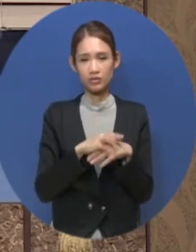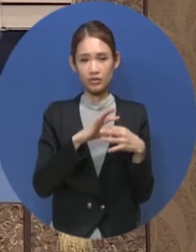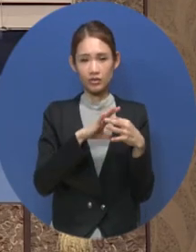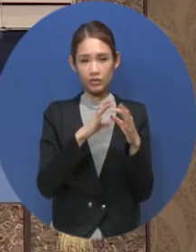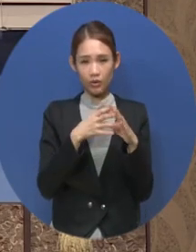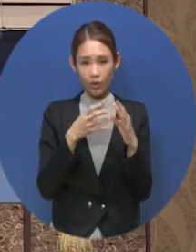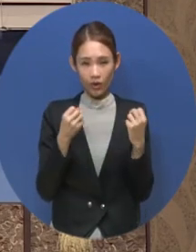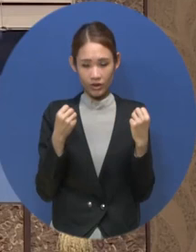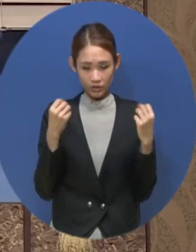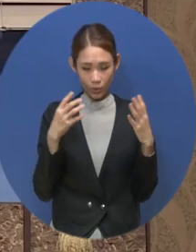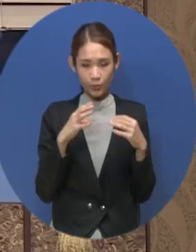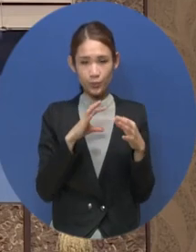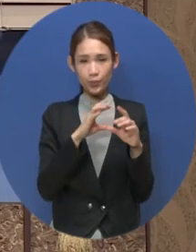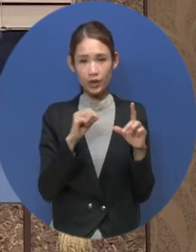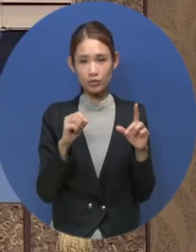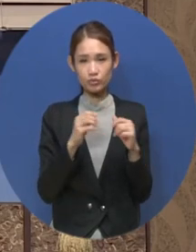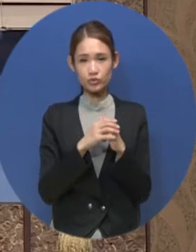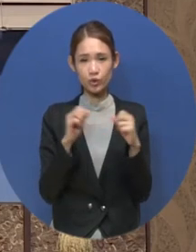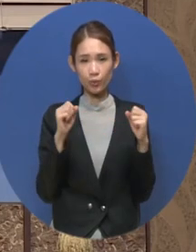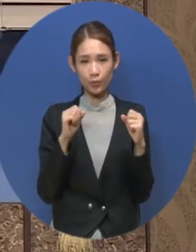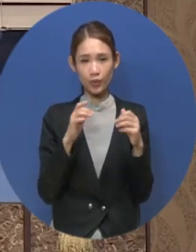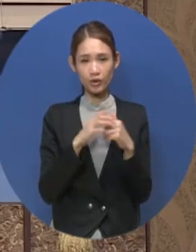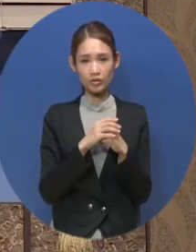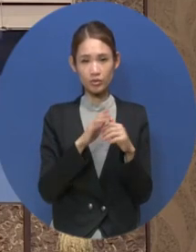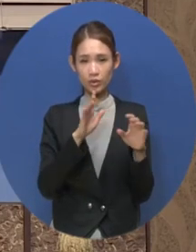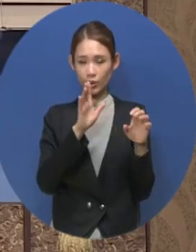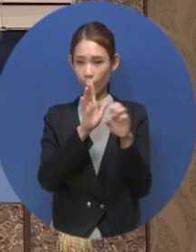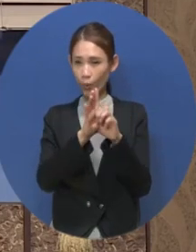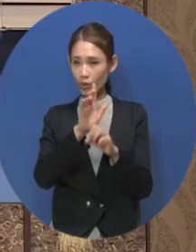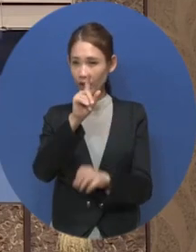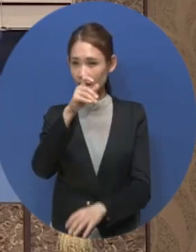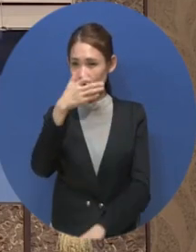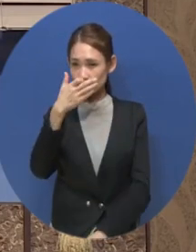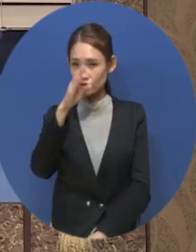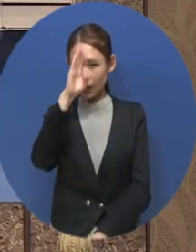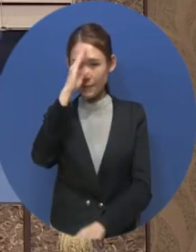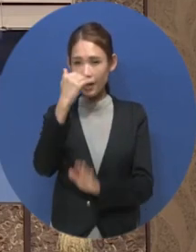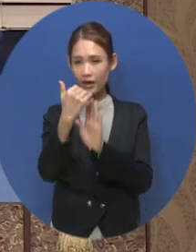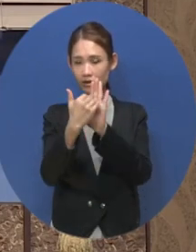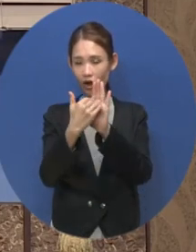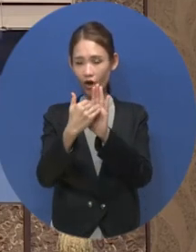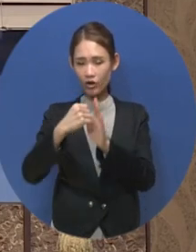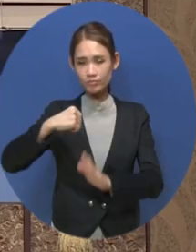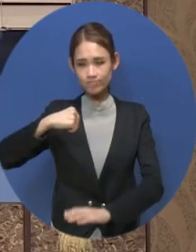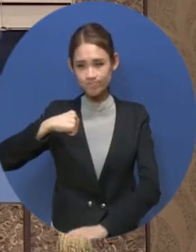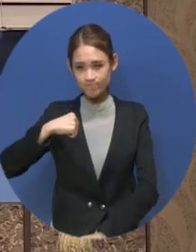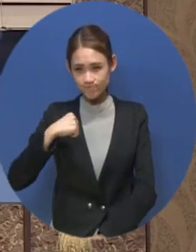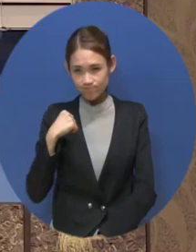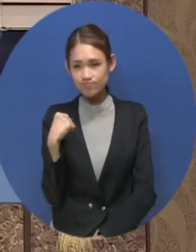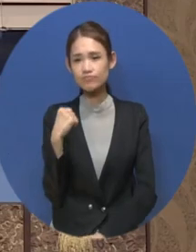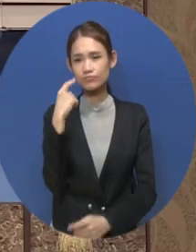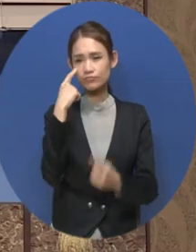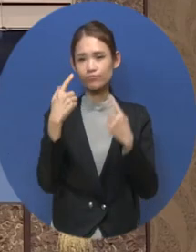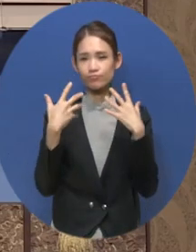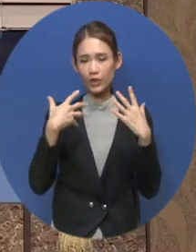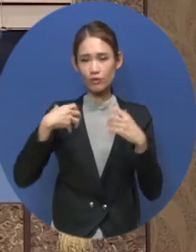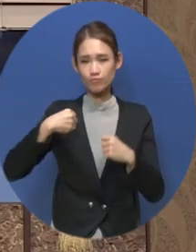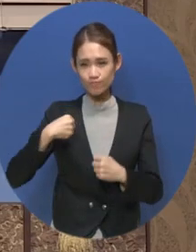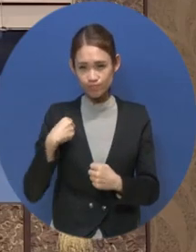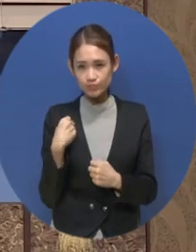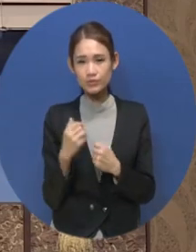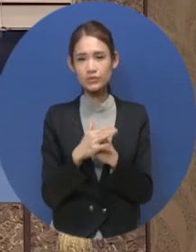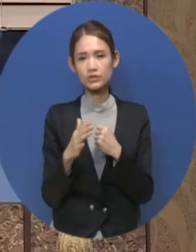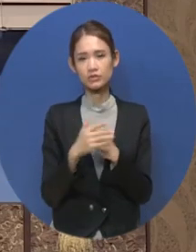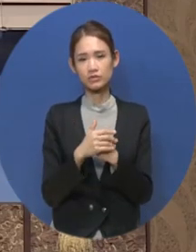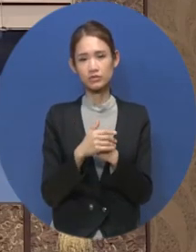일부 이제 저희 하계 종목에서는 일부 이제 코로나 방역 수칙을 정확하게 지키면서 입촌했을 때